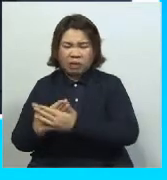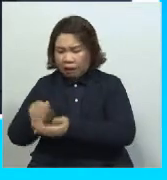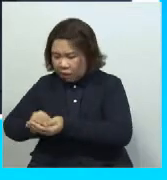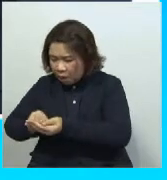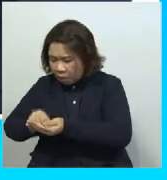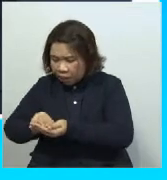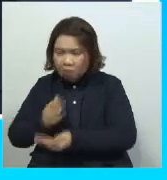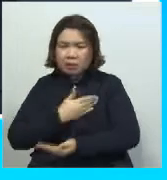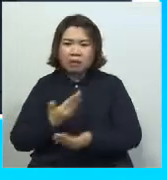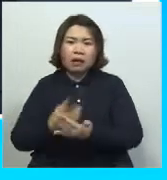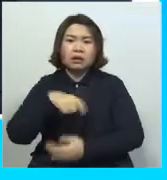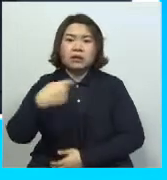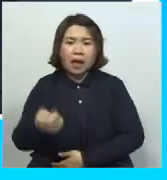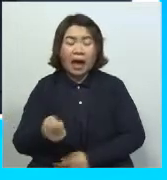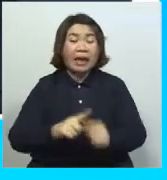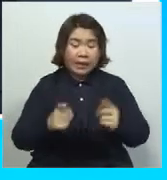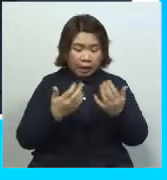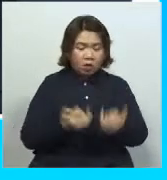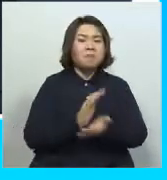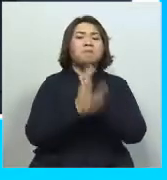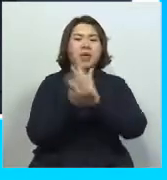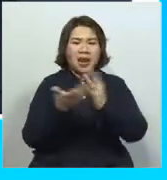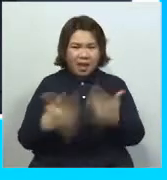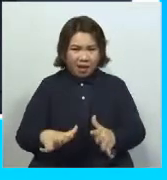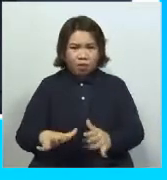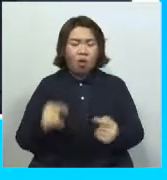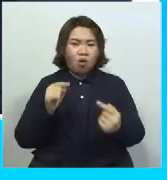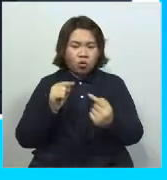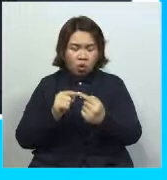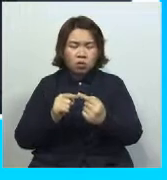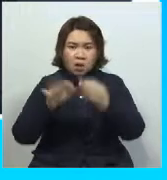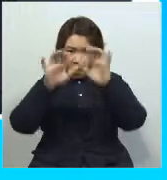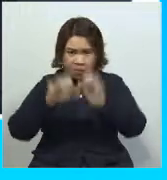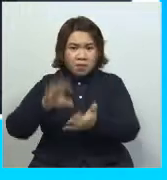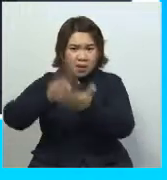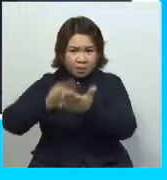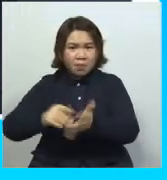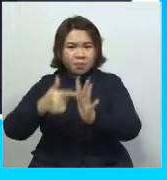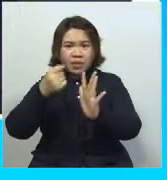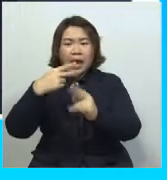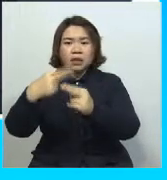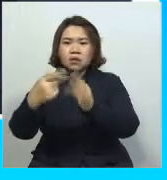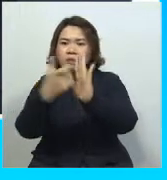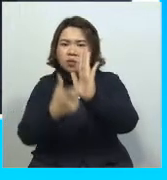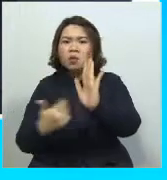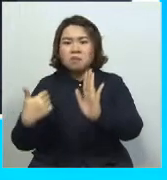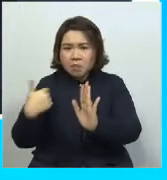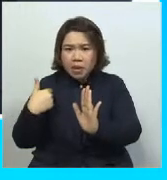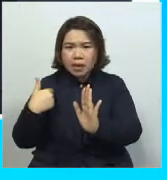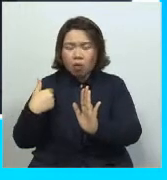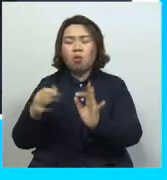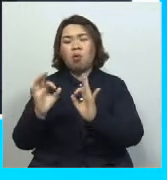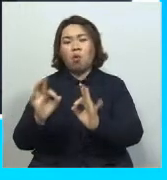ที่ป่วยเป็นโรคนี้เนี่ยเขาจะต้องใช้ยาตัวนี้ซึ่งอาจจะถูกโรคกันประมาณนั้นนะคะก็จะต้องมีการสำรองเงินไป